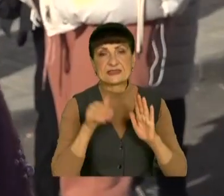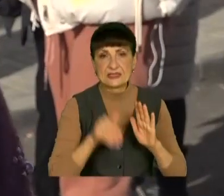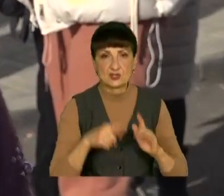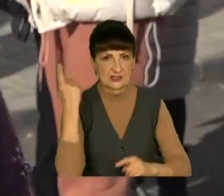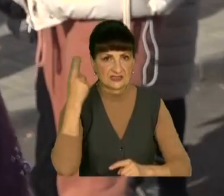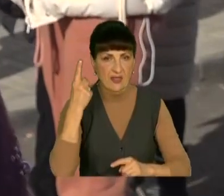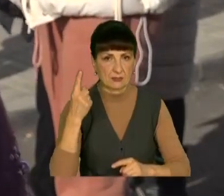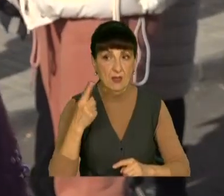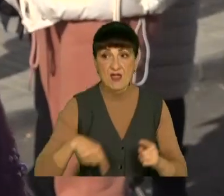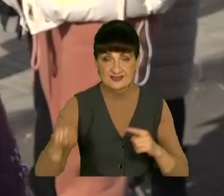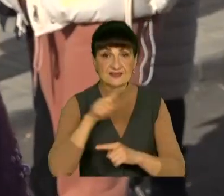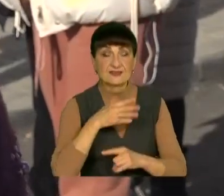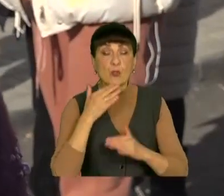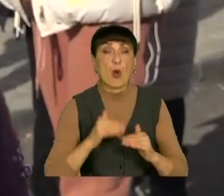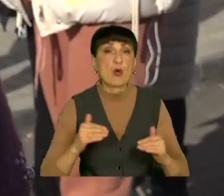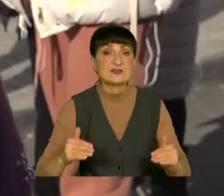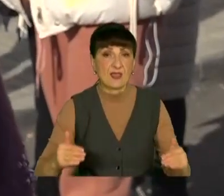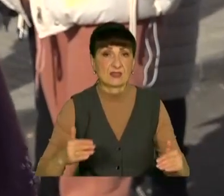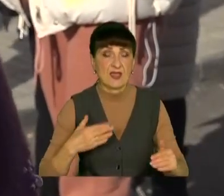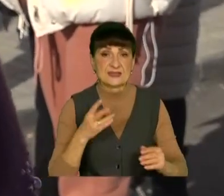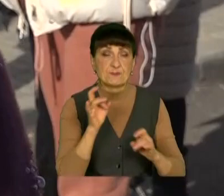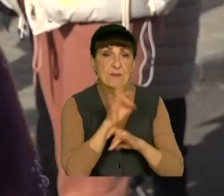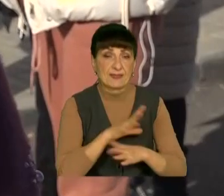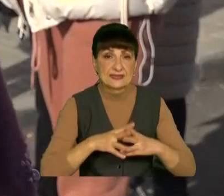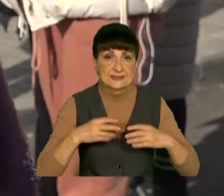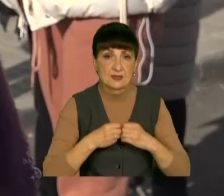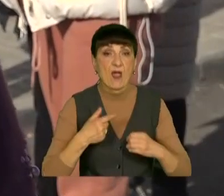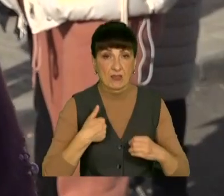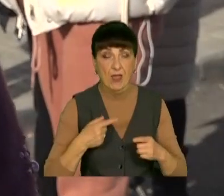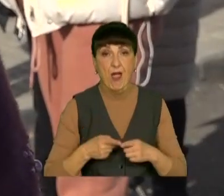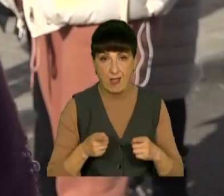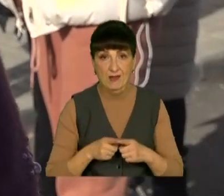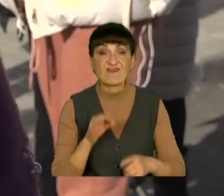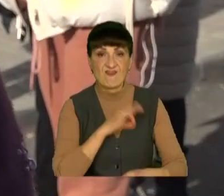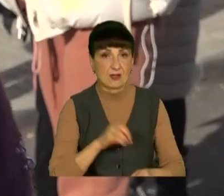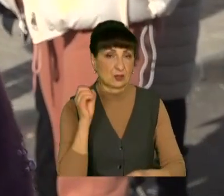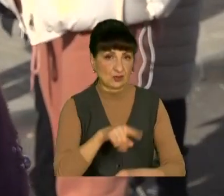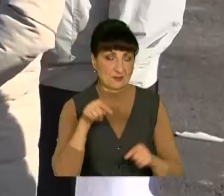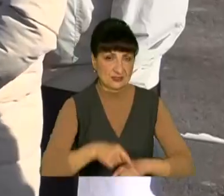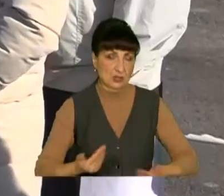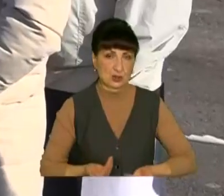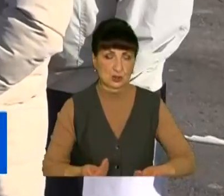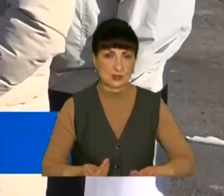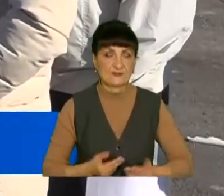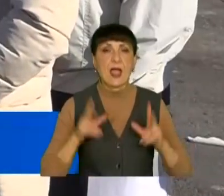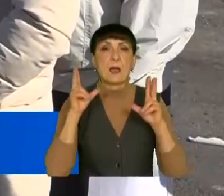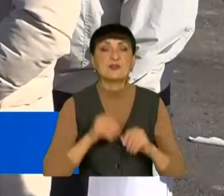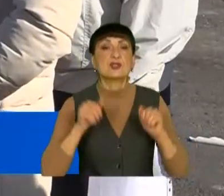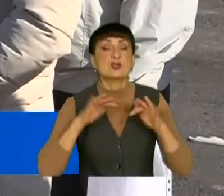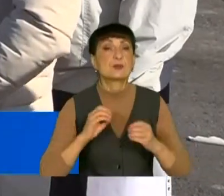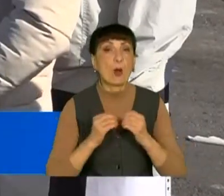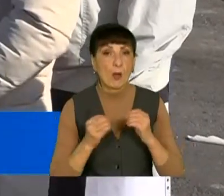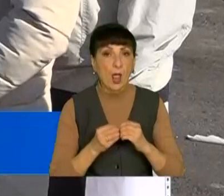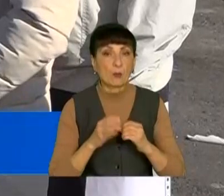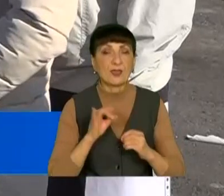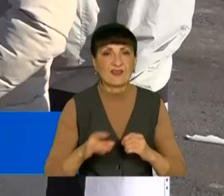свет. Здесь в основном ведь многодетные, малоимущие. Получается, нам арендовать жилье выгоднее, чем жить здесь. Обещают решить проблемы